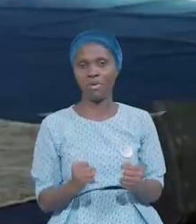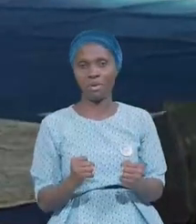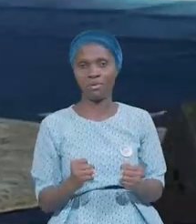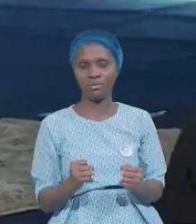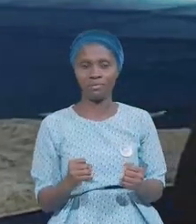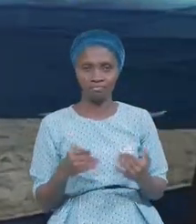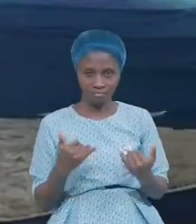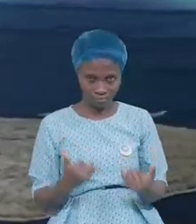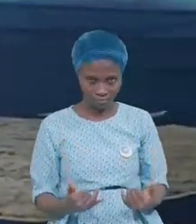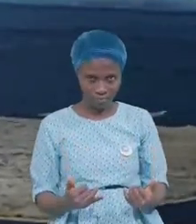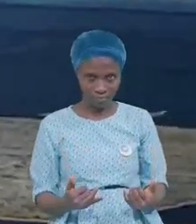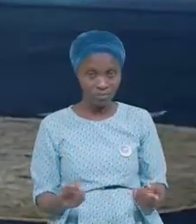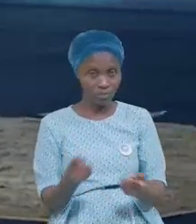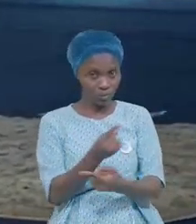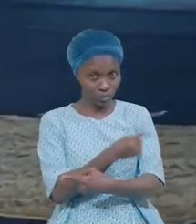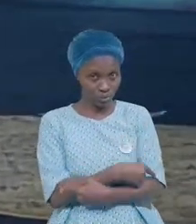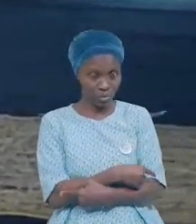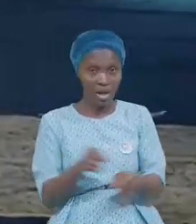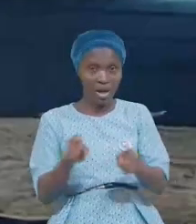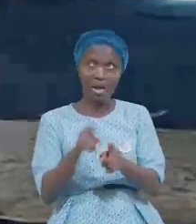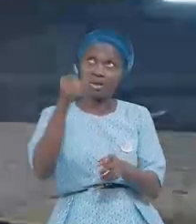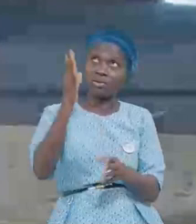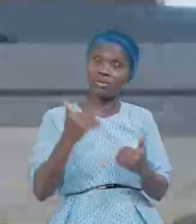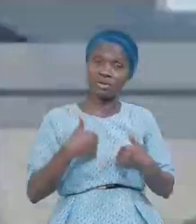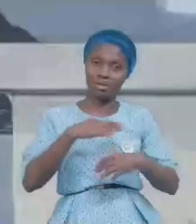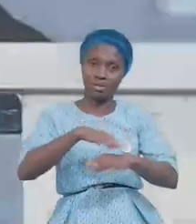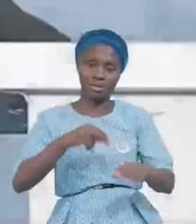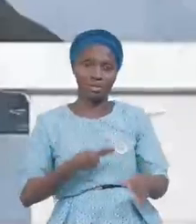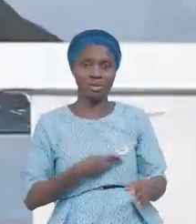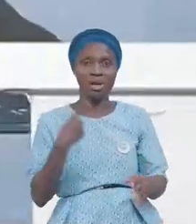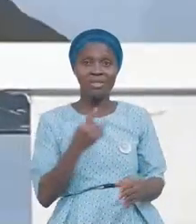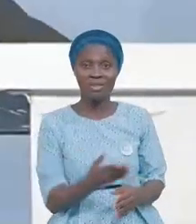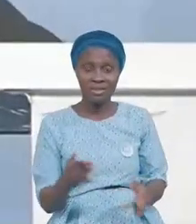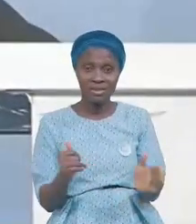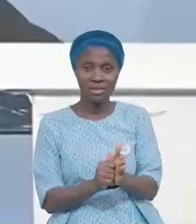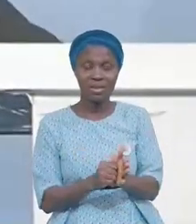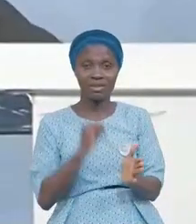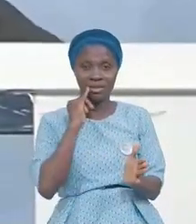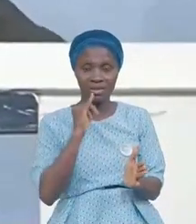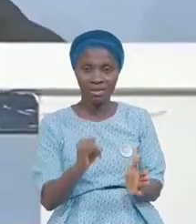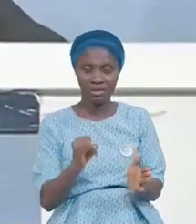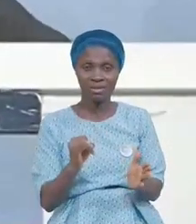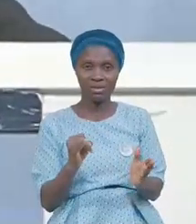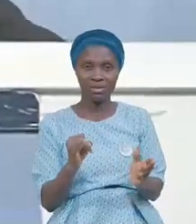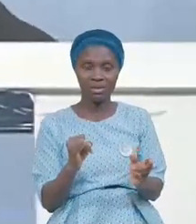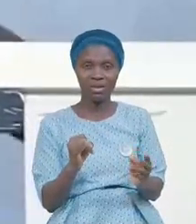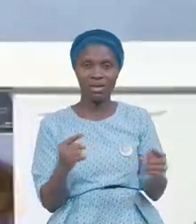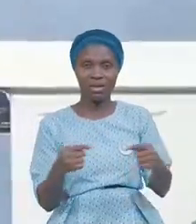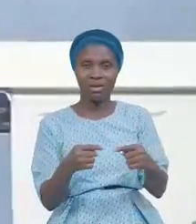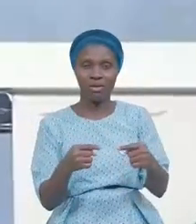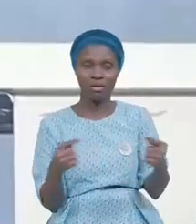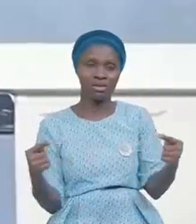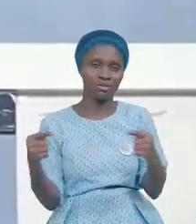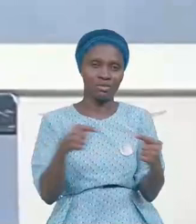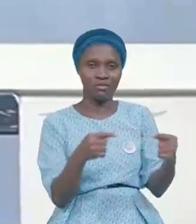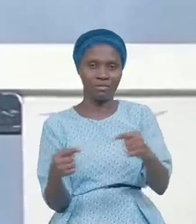comme Dieu nous a appelés, les choses auxquelles nous sommes confrontés, le ministère que nous